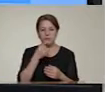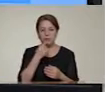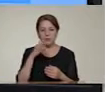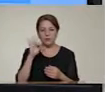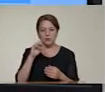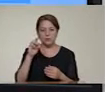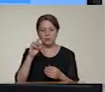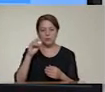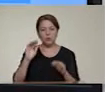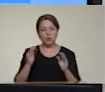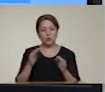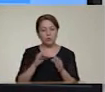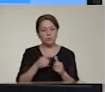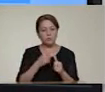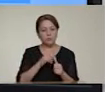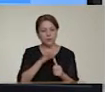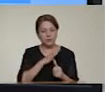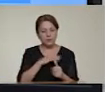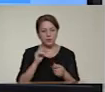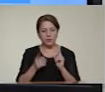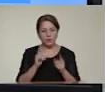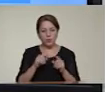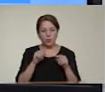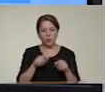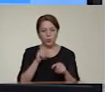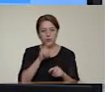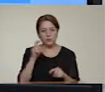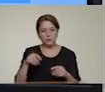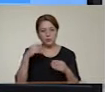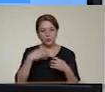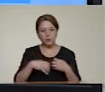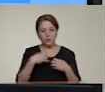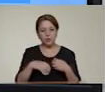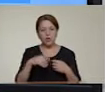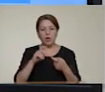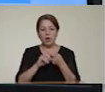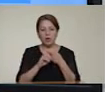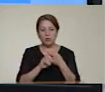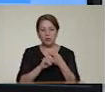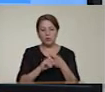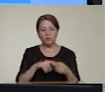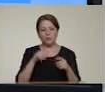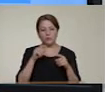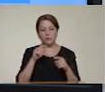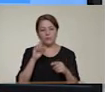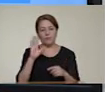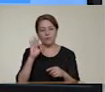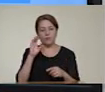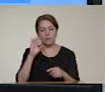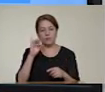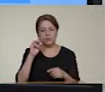ijtimoiy hodisa degan edik. Darhaqiqat, u insonlar orasidagi aloqa aralashuv vositasi